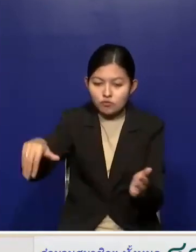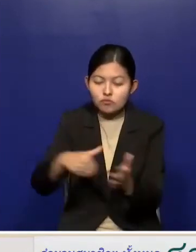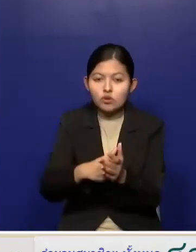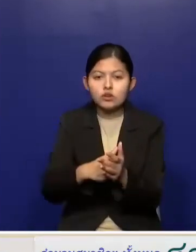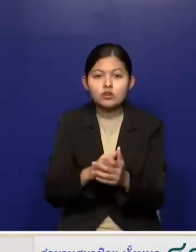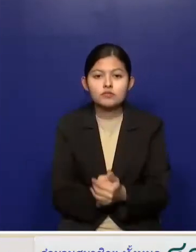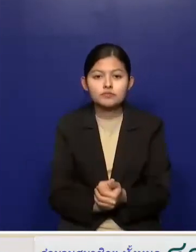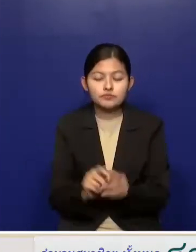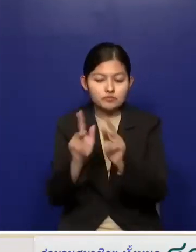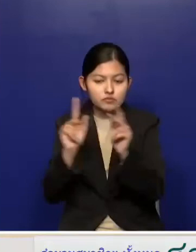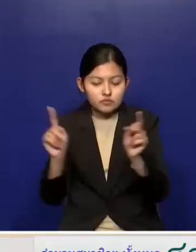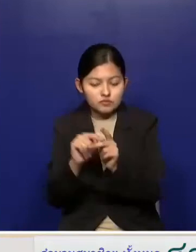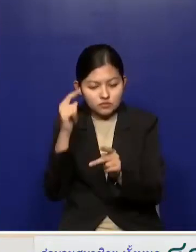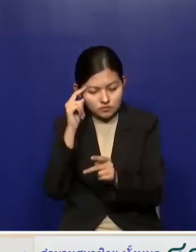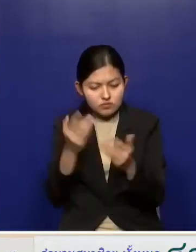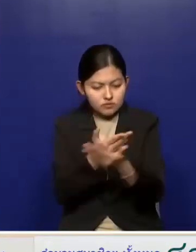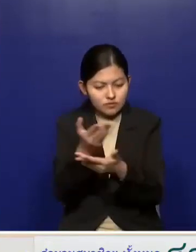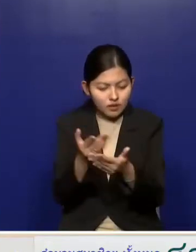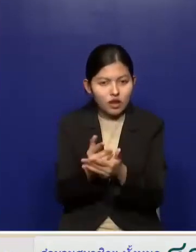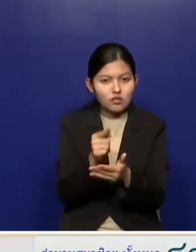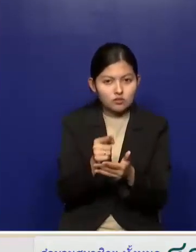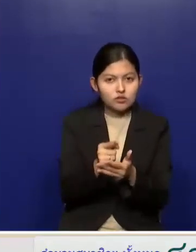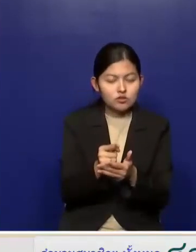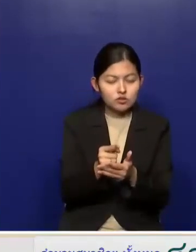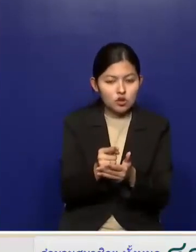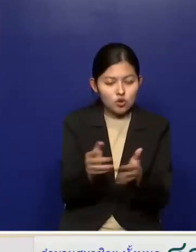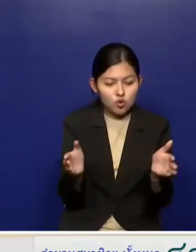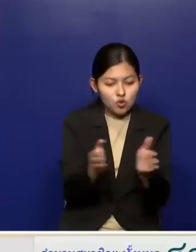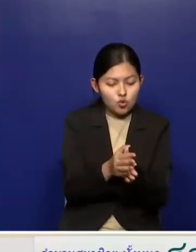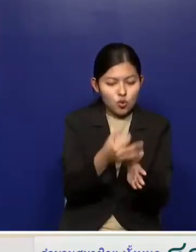ในระบุ Foreign Language ทัธรรม